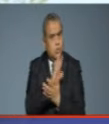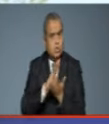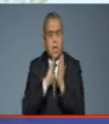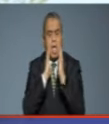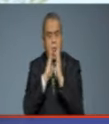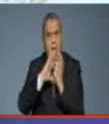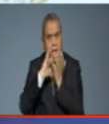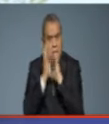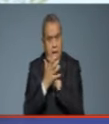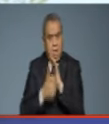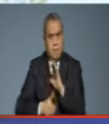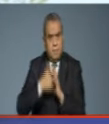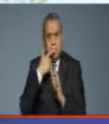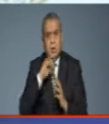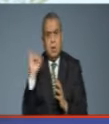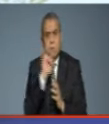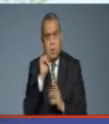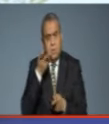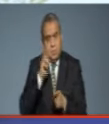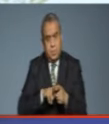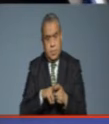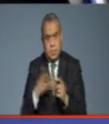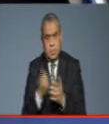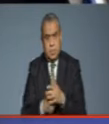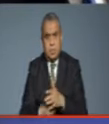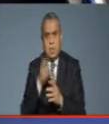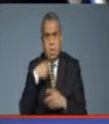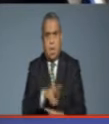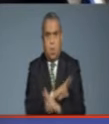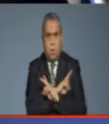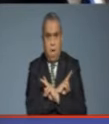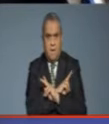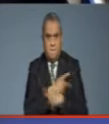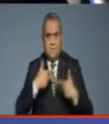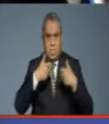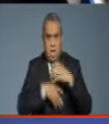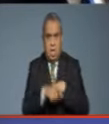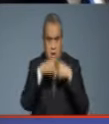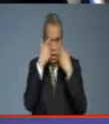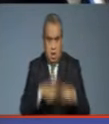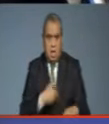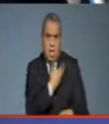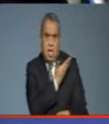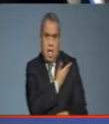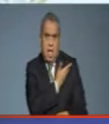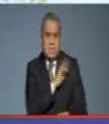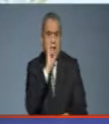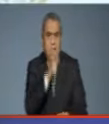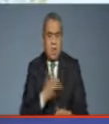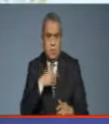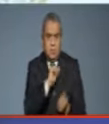توافقنا على ان اهميه ايقاف اطلاق النار في قطاع غزه وا اطلاق